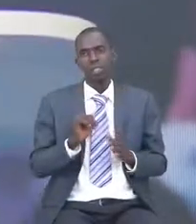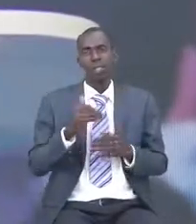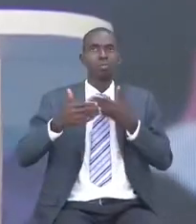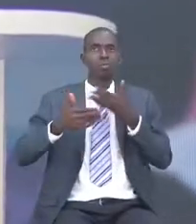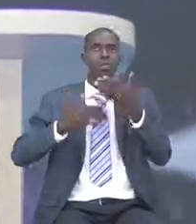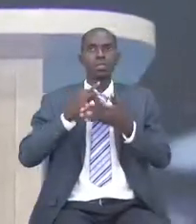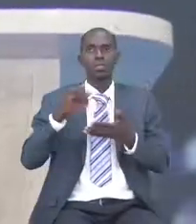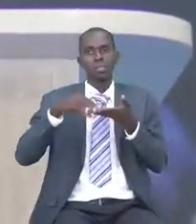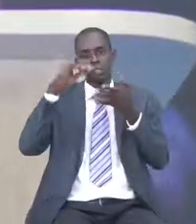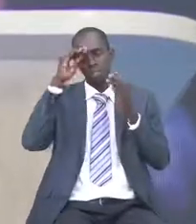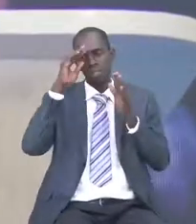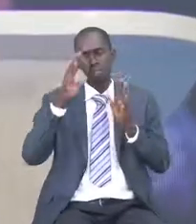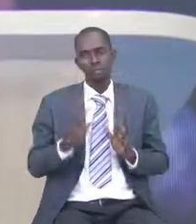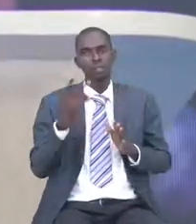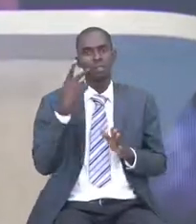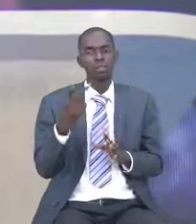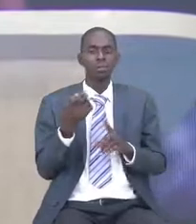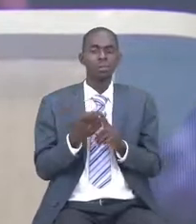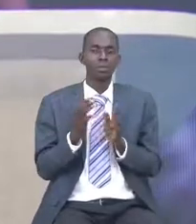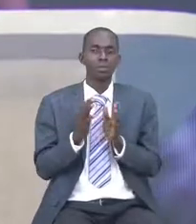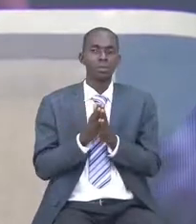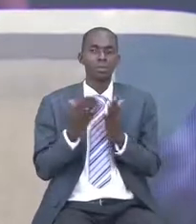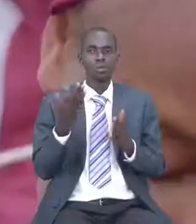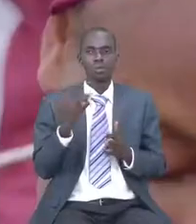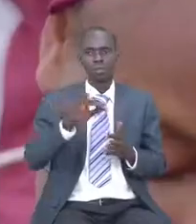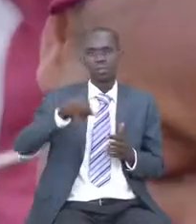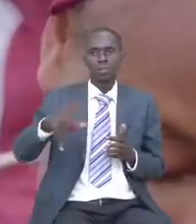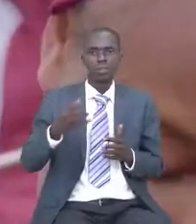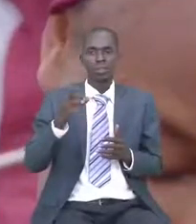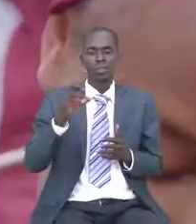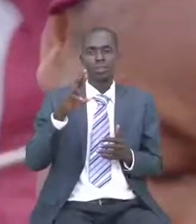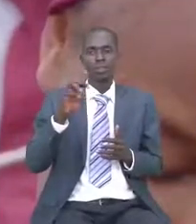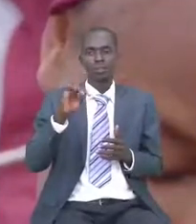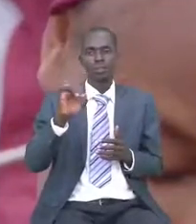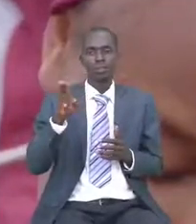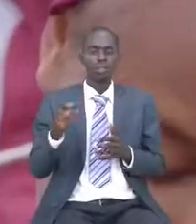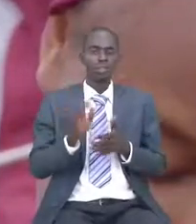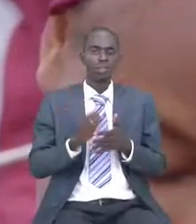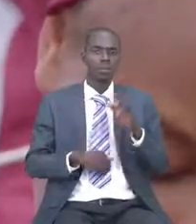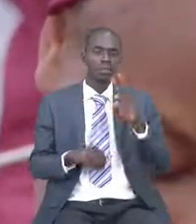un apprenant promu, un apprenant progressif.